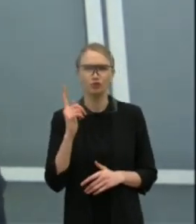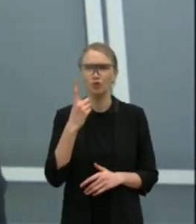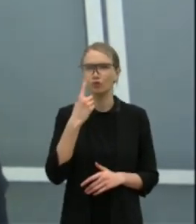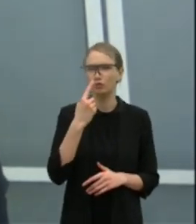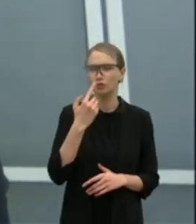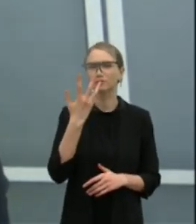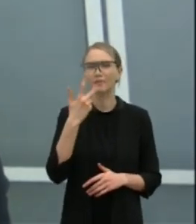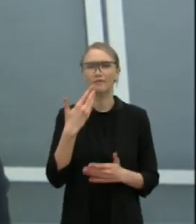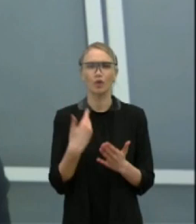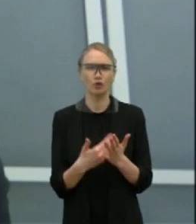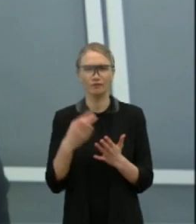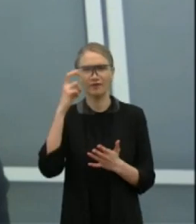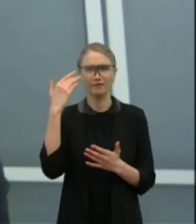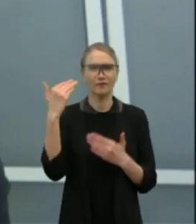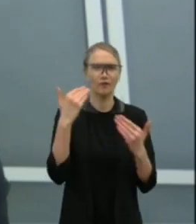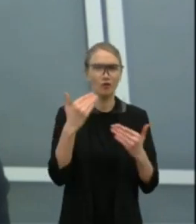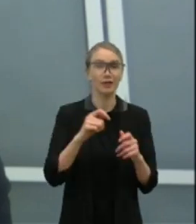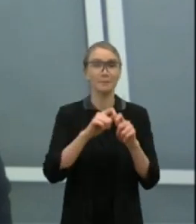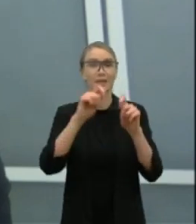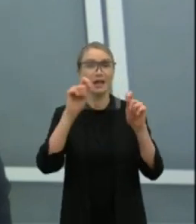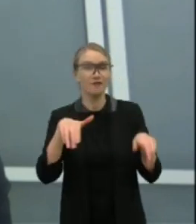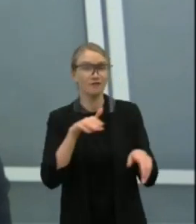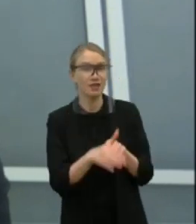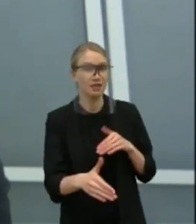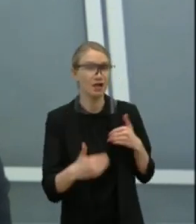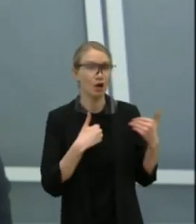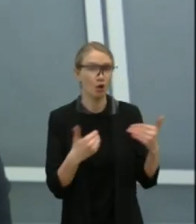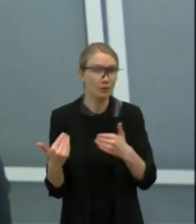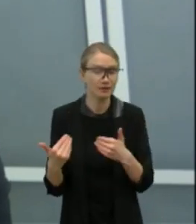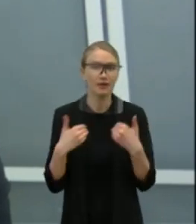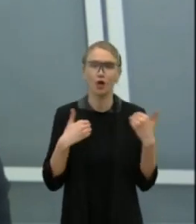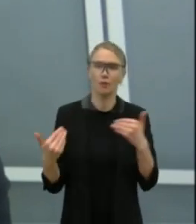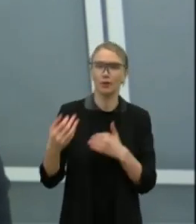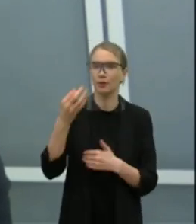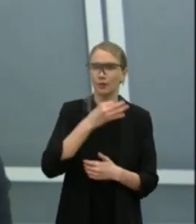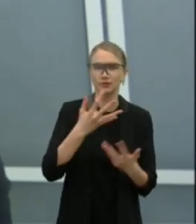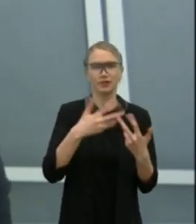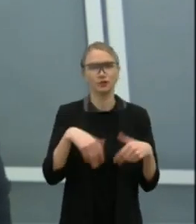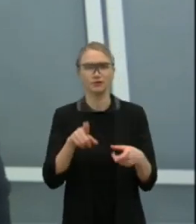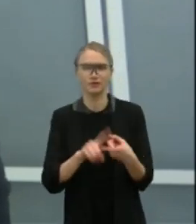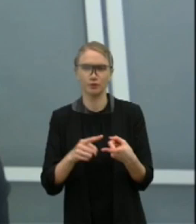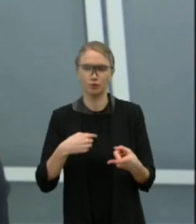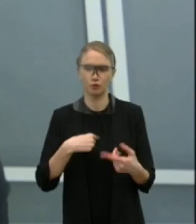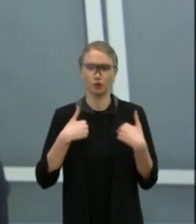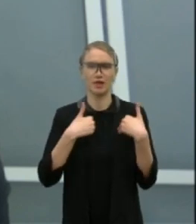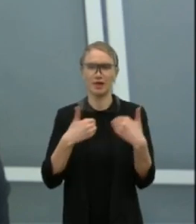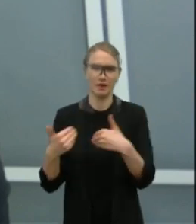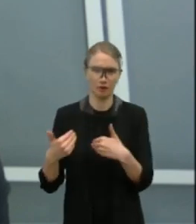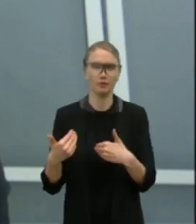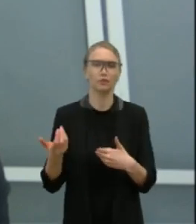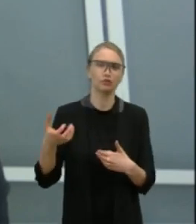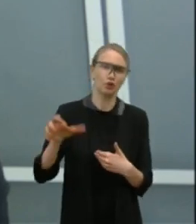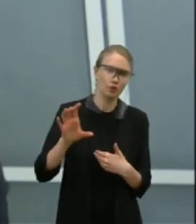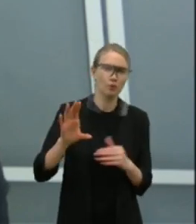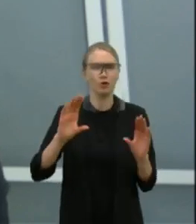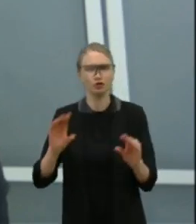visiškai pilnai įgyvendintų, tiek pradėtų įgyvendinti, rekomendacijų skaičius beveik sutapo. Kitos mūsų rekomendacijos didesnių ar mažesnių